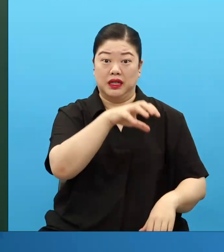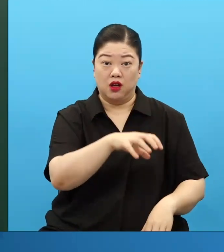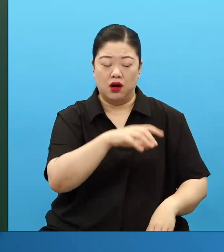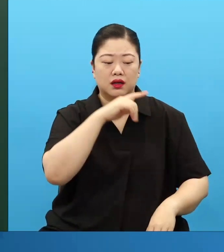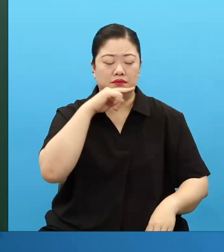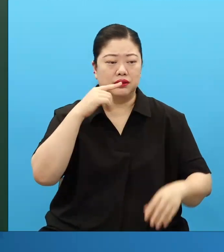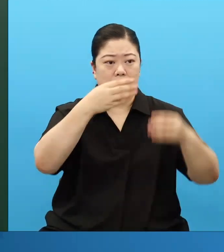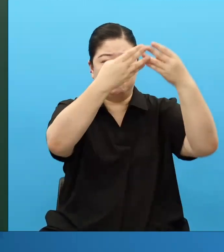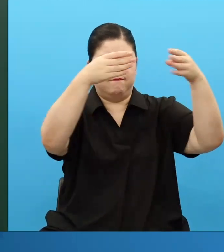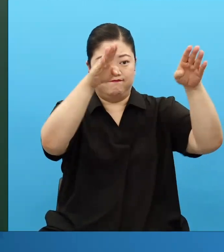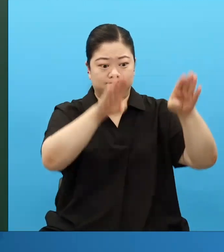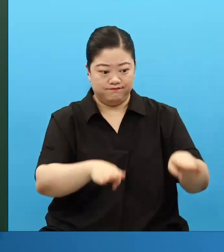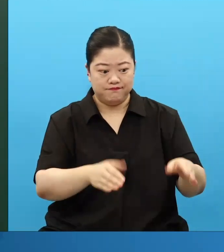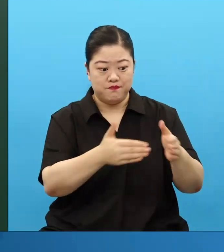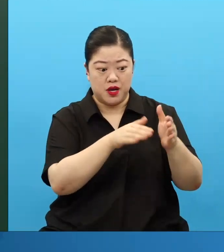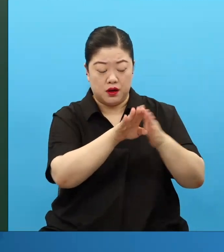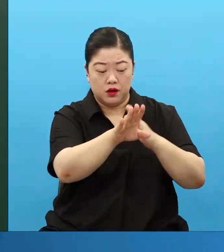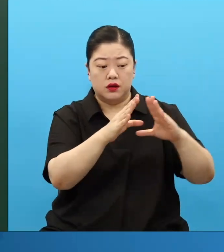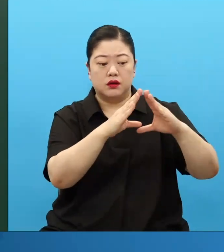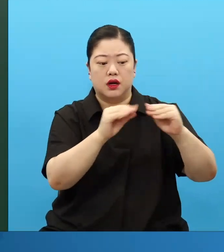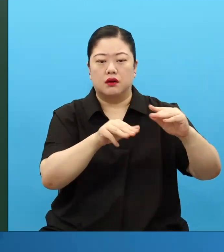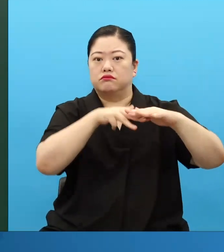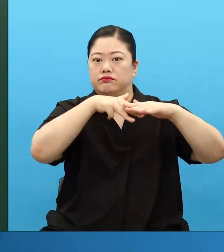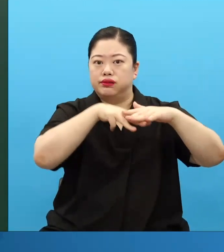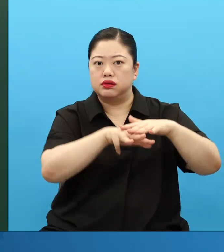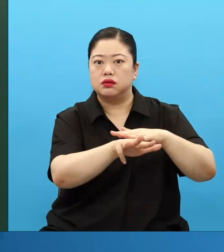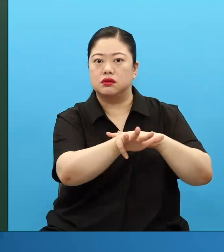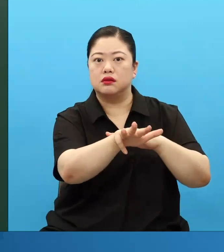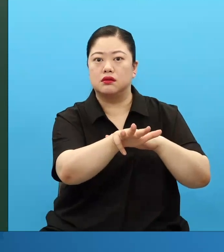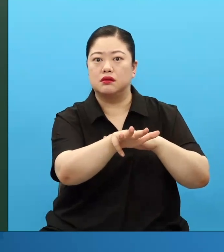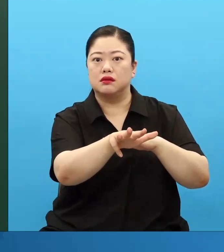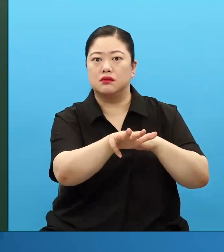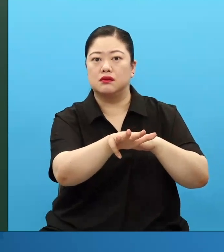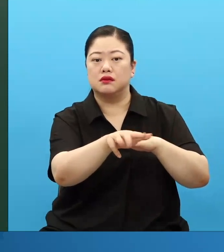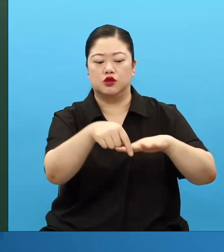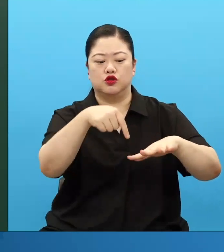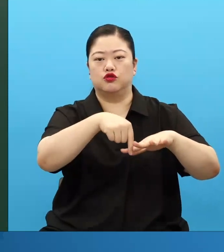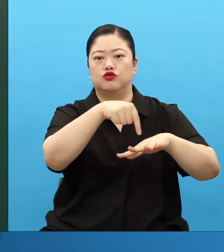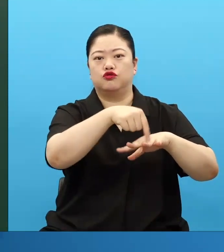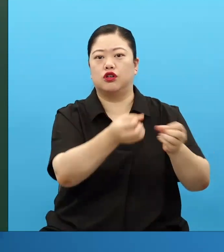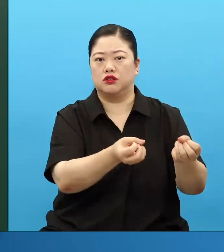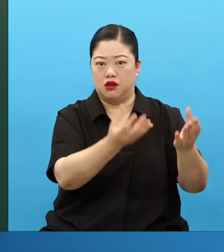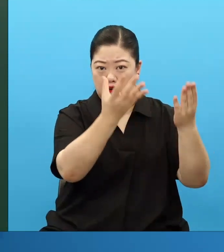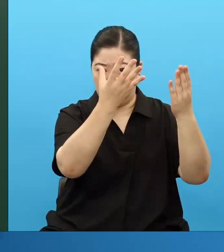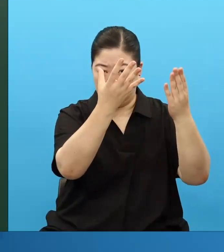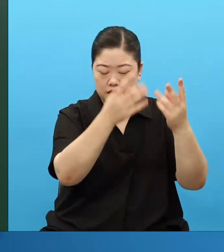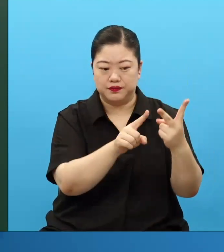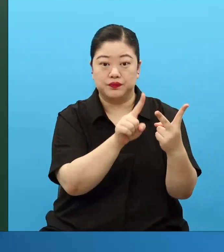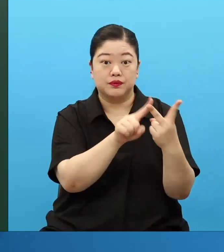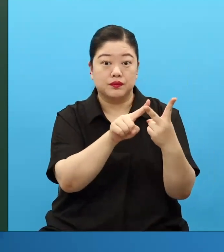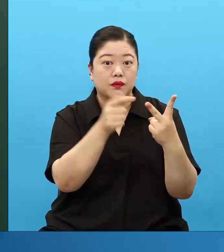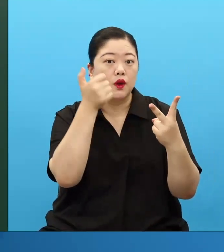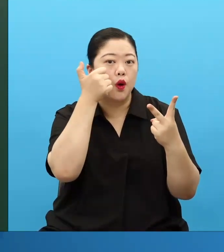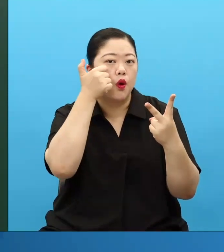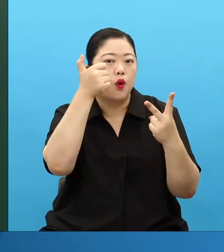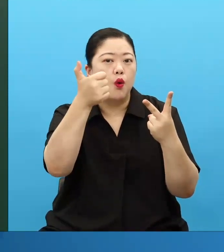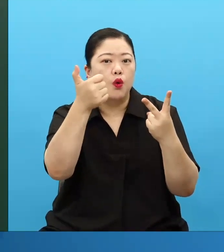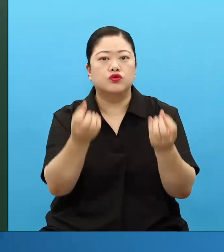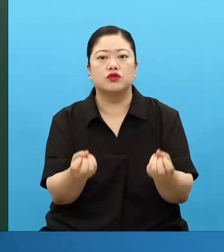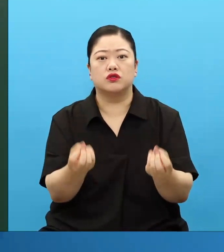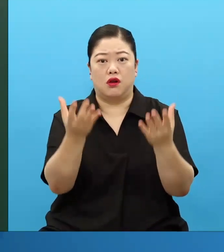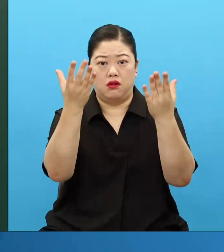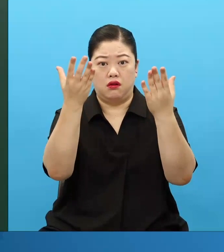to 그래, life. 가장 먼저 이게 안 돼서 그런 거예요. But it's because the first point is not taking place. 이게 돼져 버리면